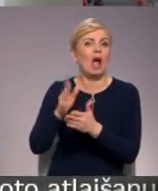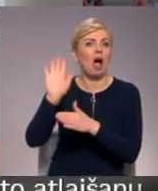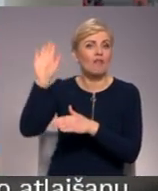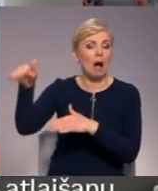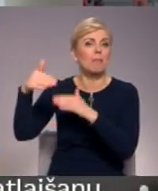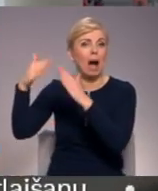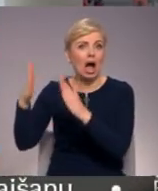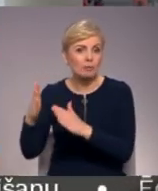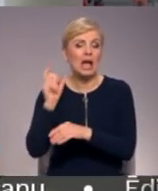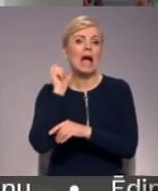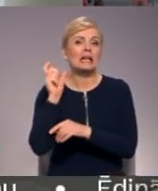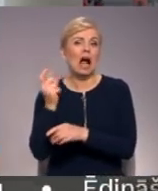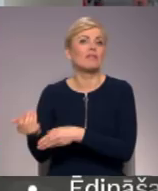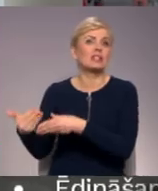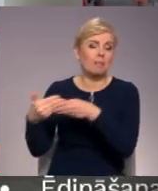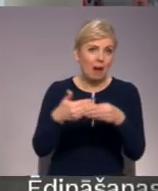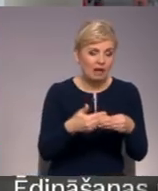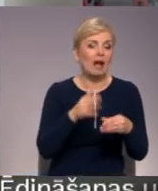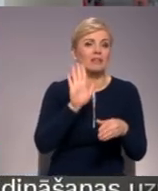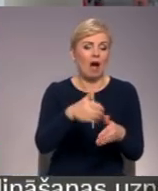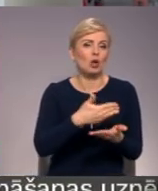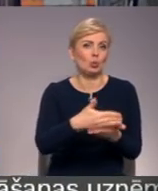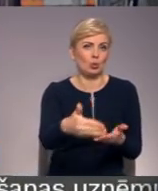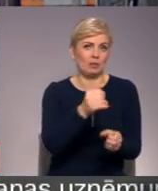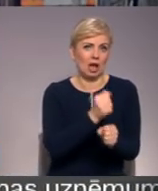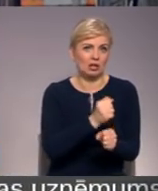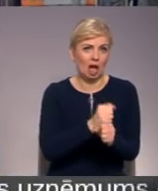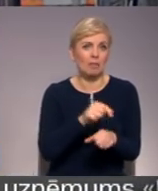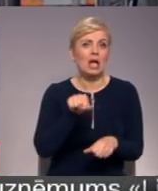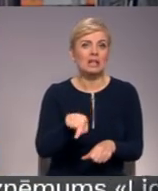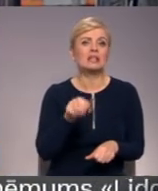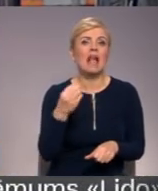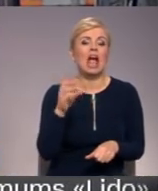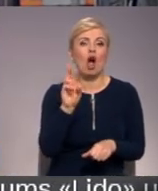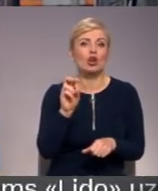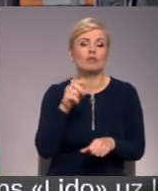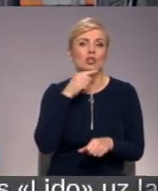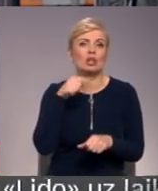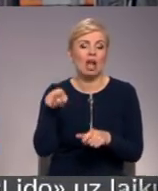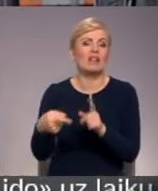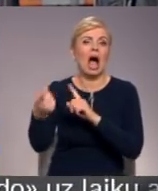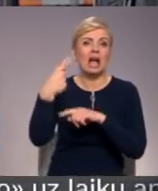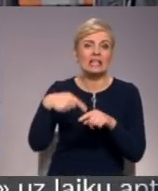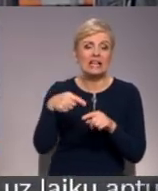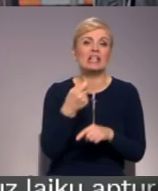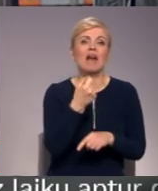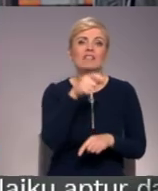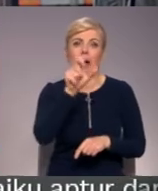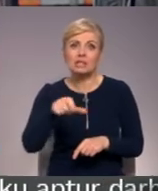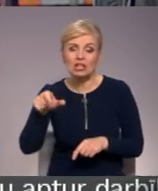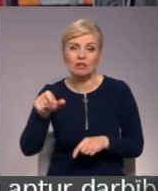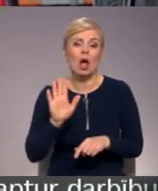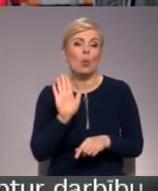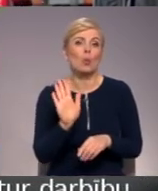zemi. Kravu pārvadātāja darbu var turpināt. Pagaidām no Terehovas uz Krieviju atpakaļ atgriezti 11 cilvēki, bet uz